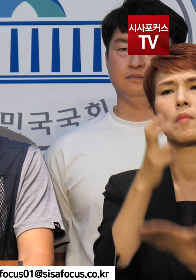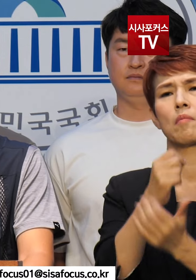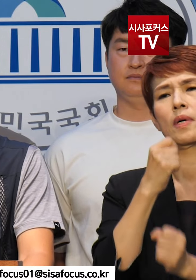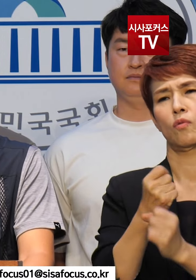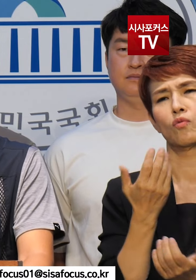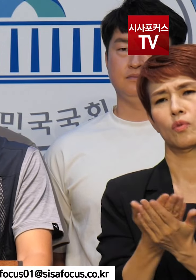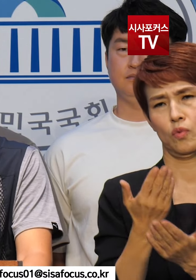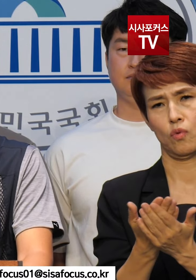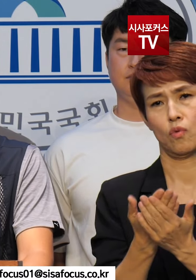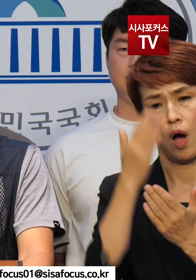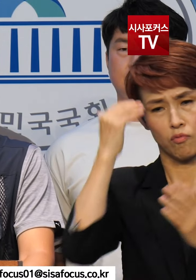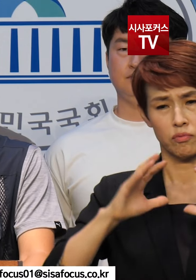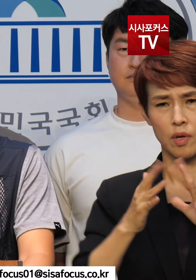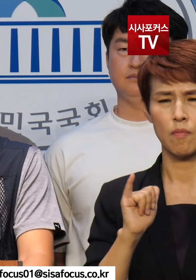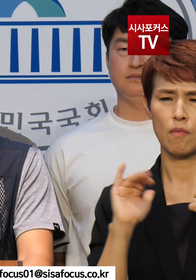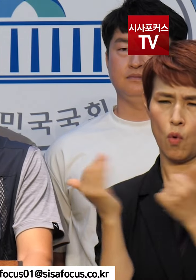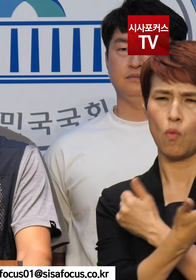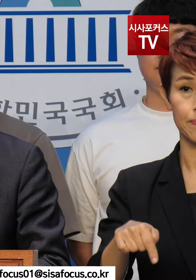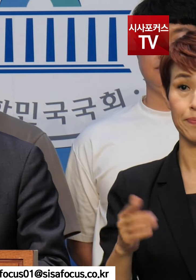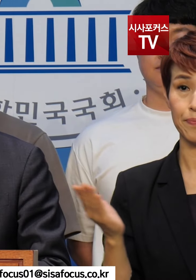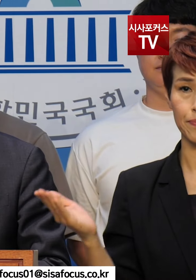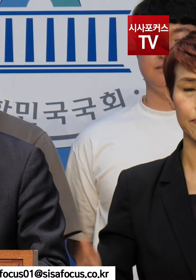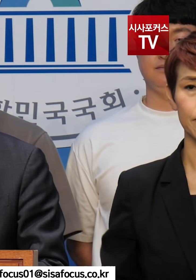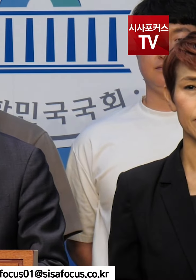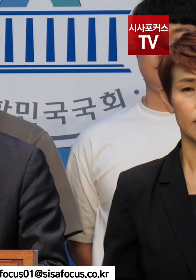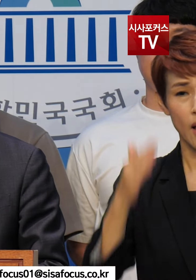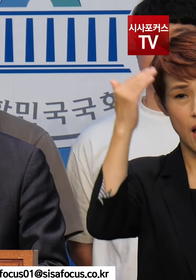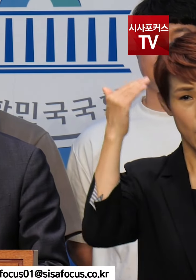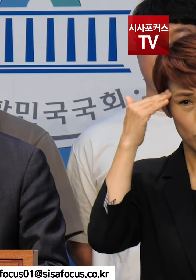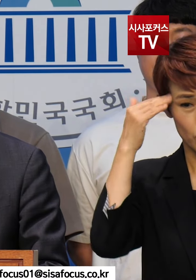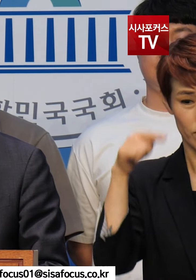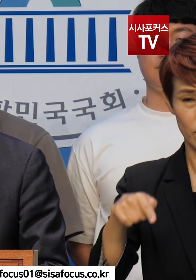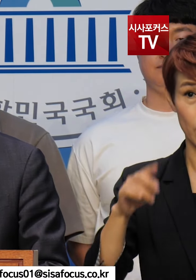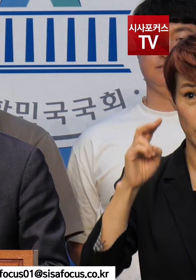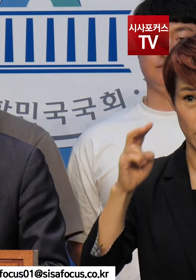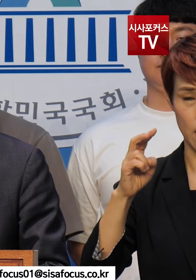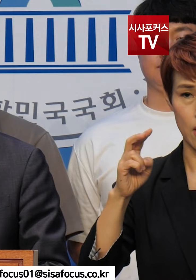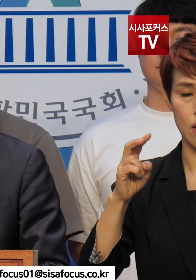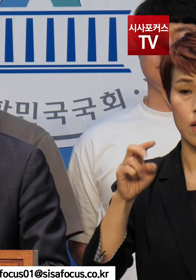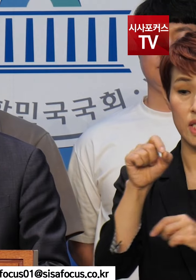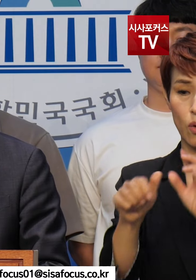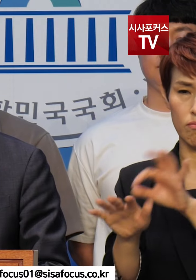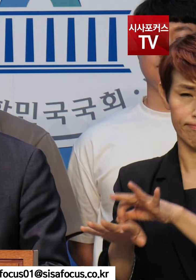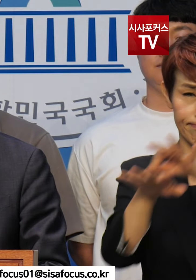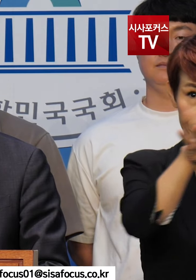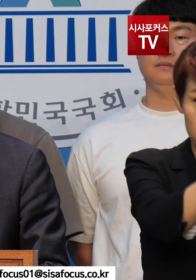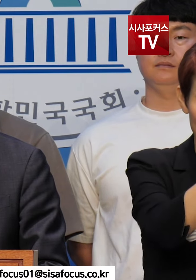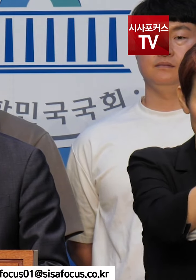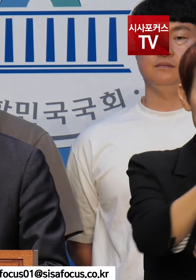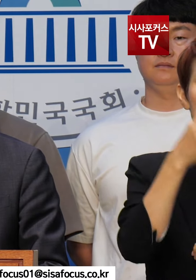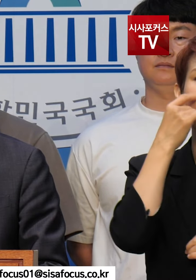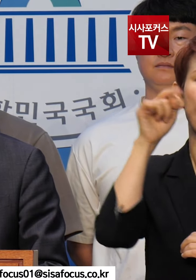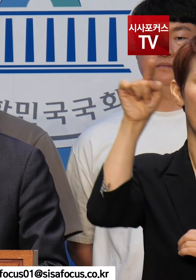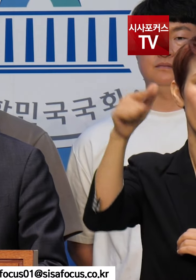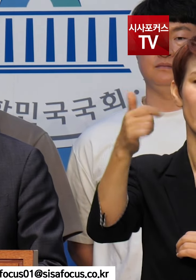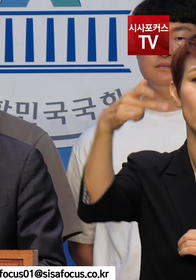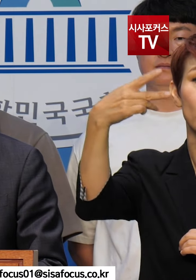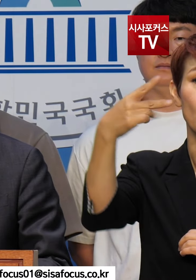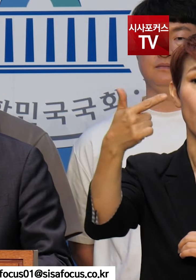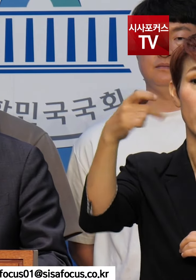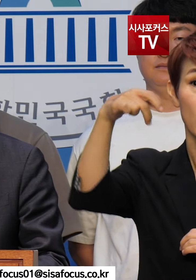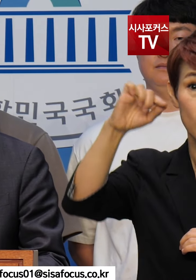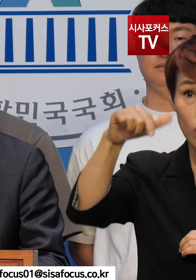자국민을 보호할 수 있도록 부탁드립니다. 한국 옵티칼 하이테크 고용승계 문제는 모회사인 일본 니또덴코가 책임져야